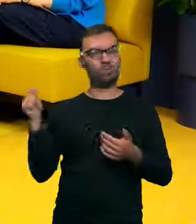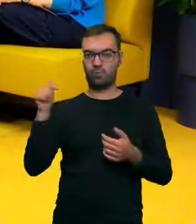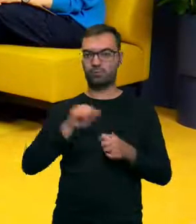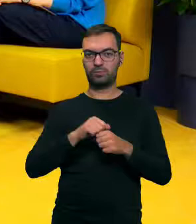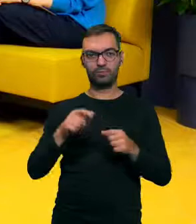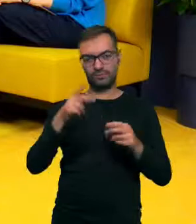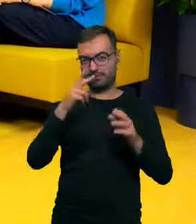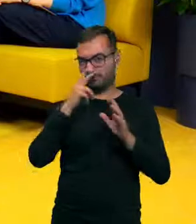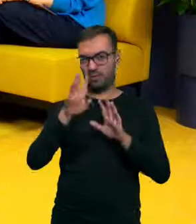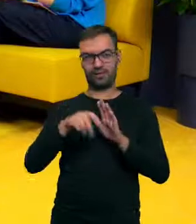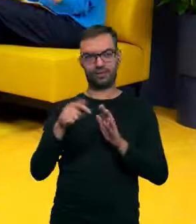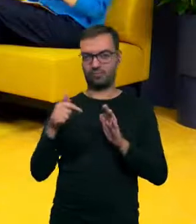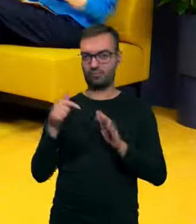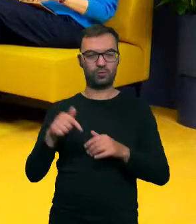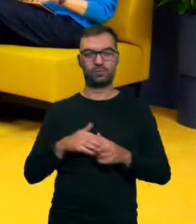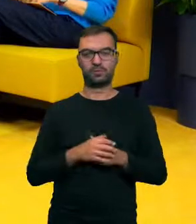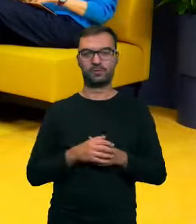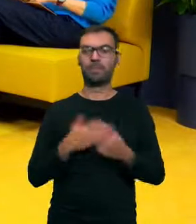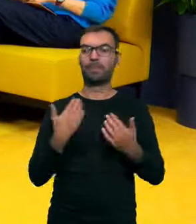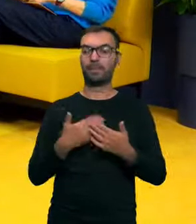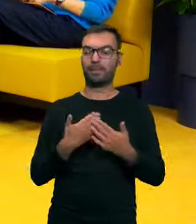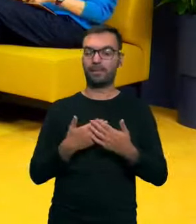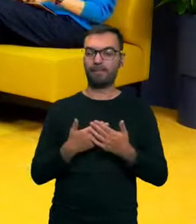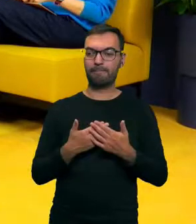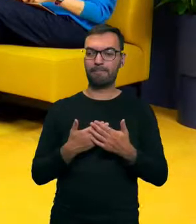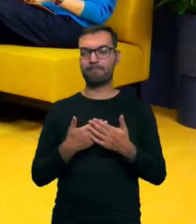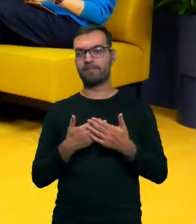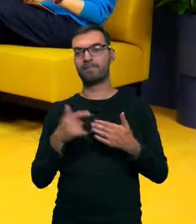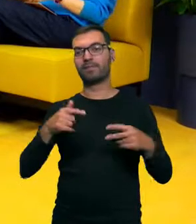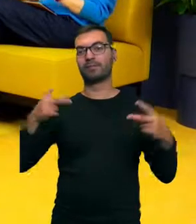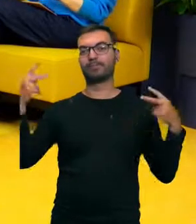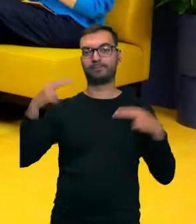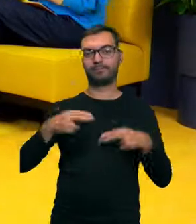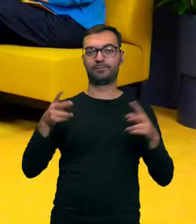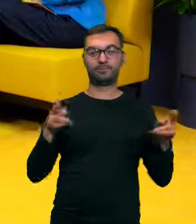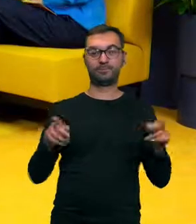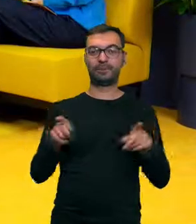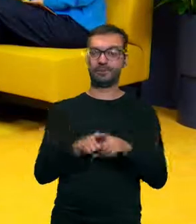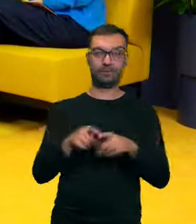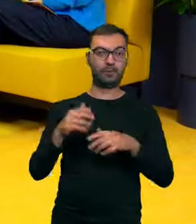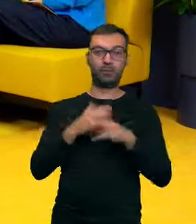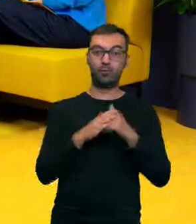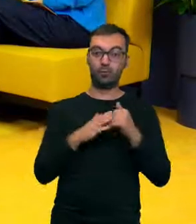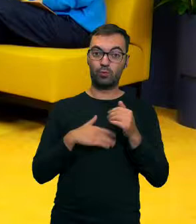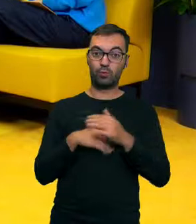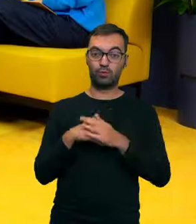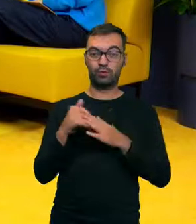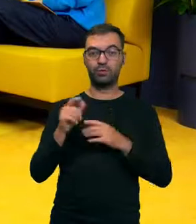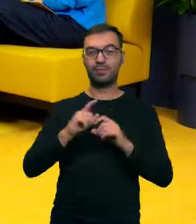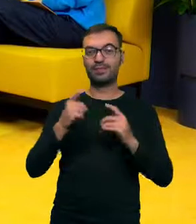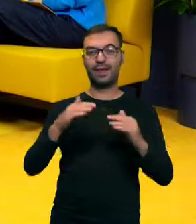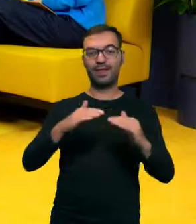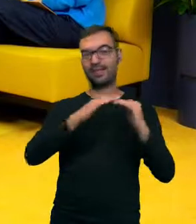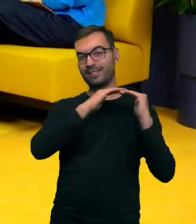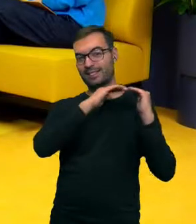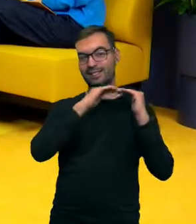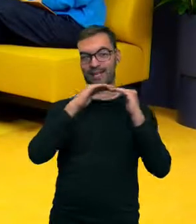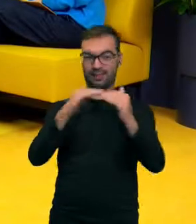to musi być w ogóle w filmie. No i to spowodowało nie tylko zamknięcie, ale przede wszystkim dużą budowę, bo całe jakby zadaszenie